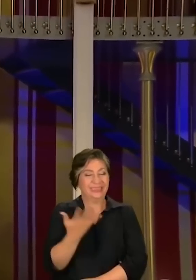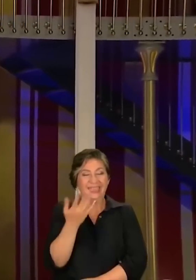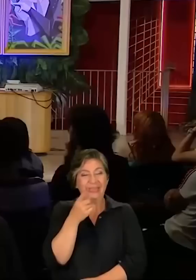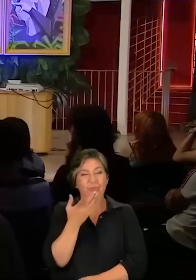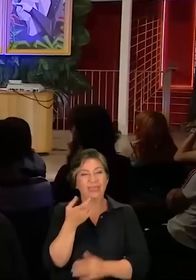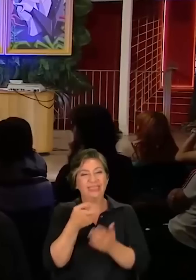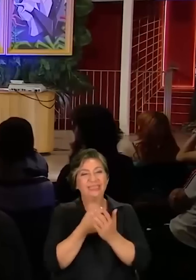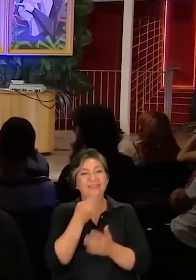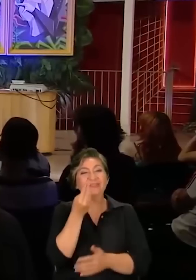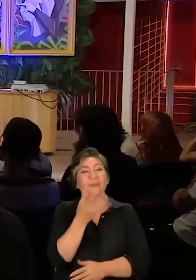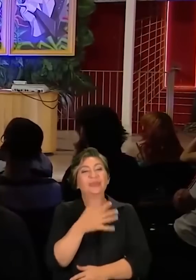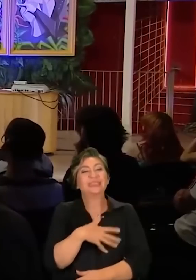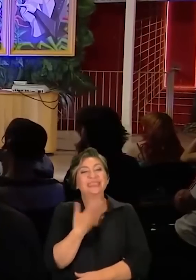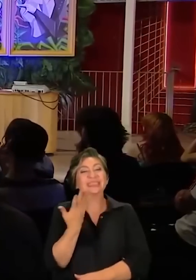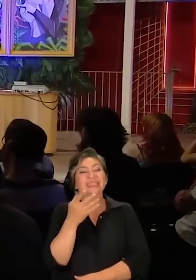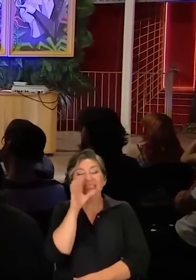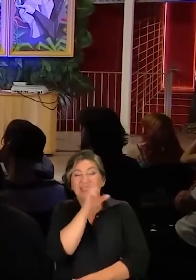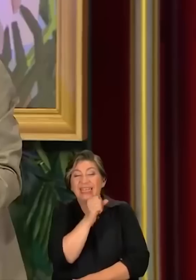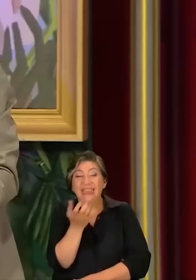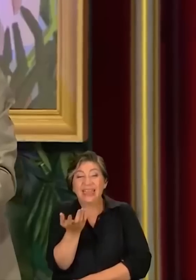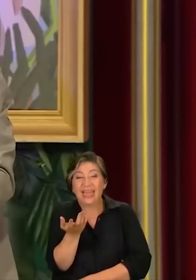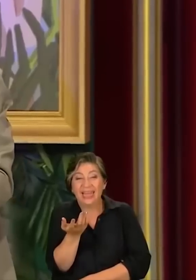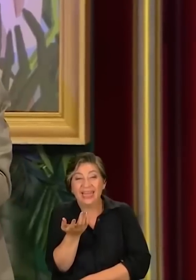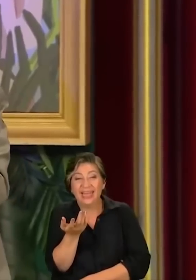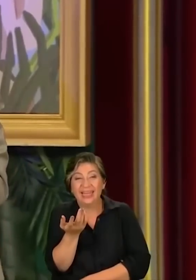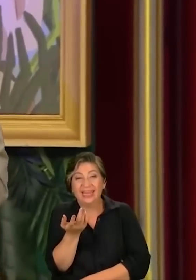Nedir bu? İsmini vermek istemediğin sır nedir?